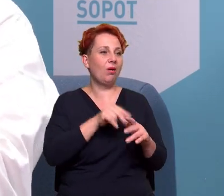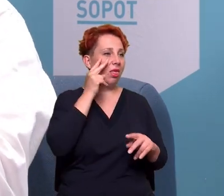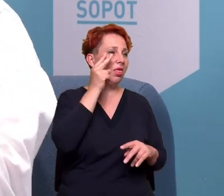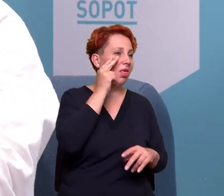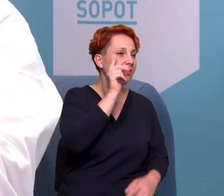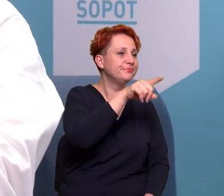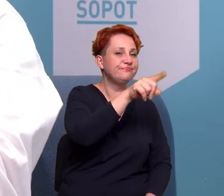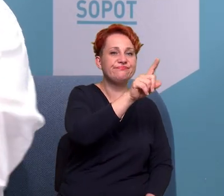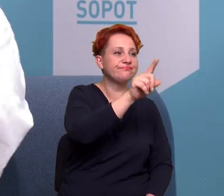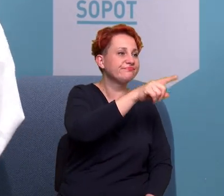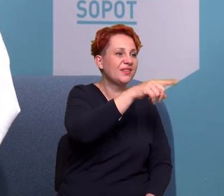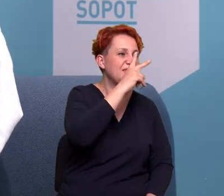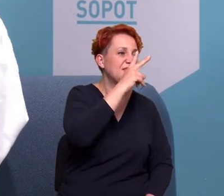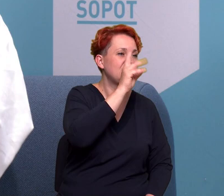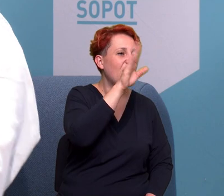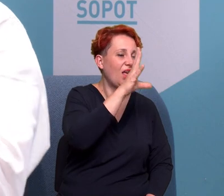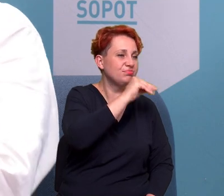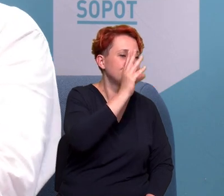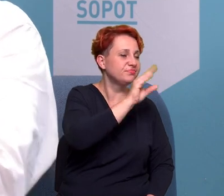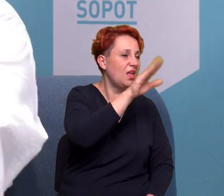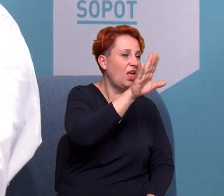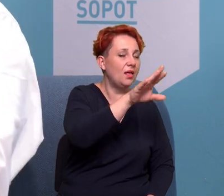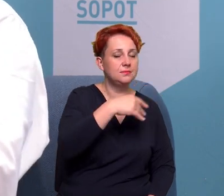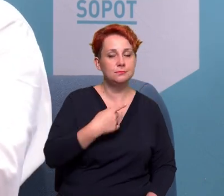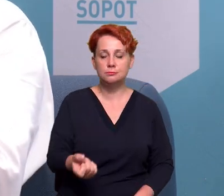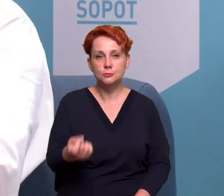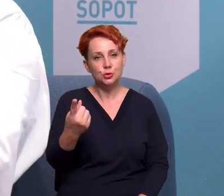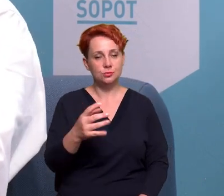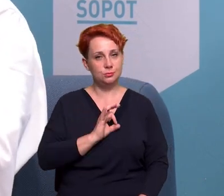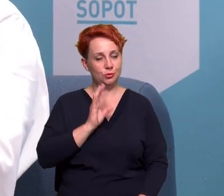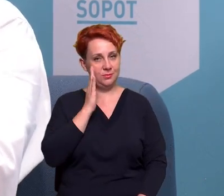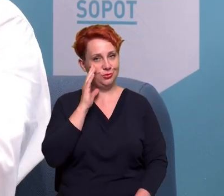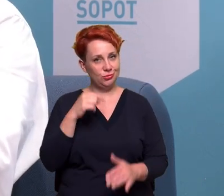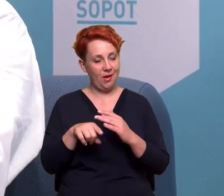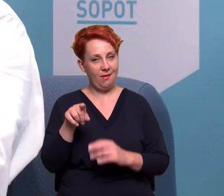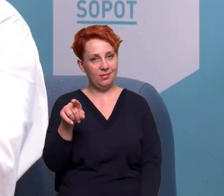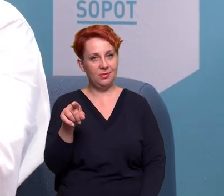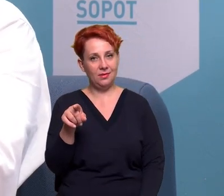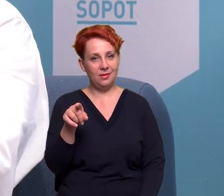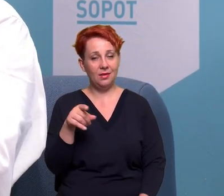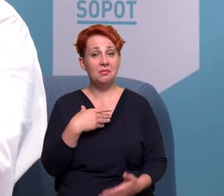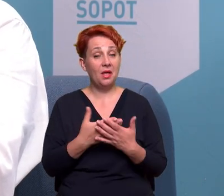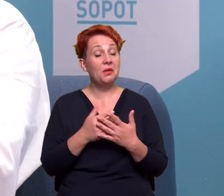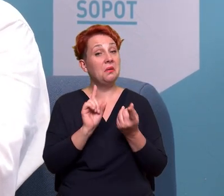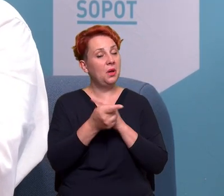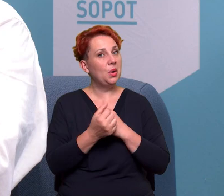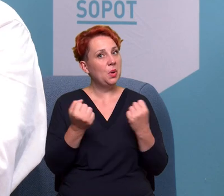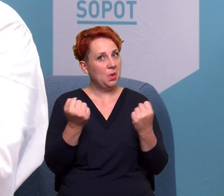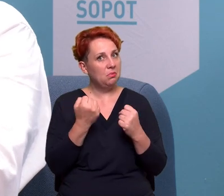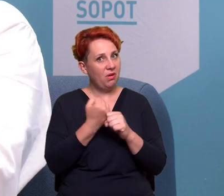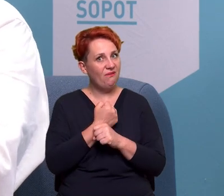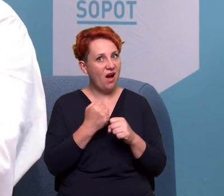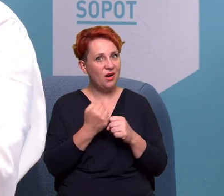życiu obecnym, współczesnym. Prawda? Więc tutaj jest zmiana bardzo poważna i myślę,